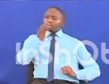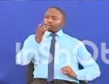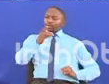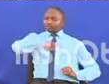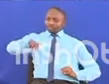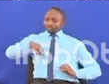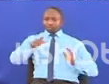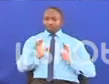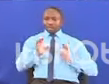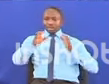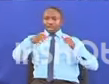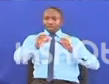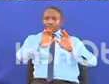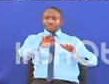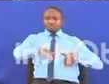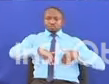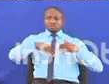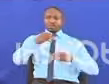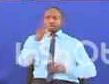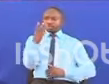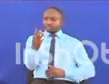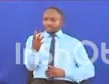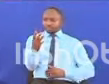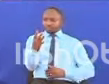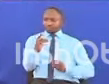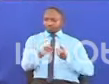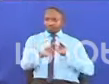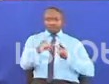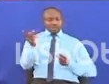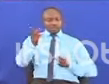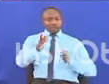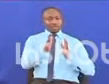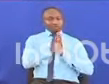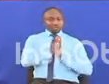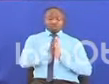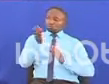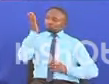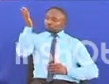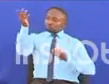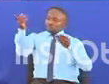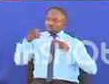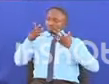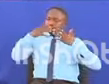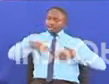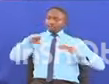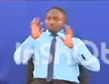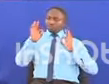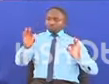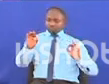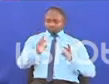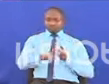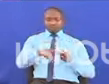za kamati za bunge tatu. Na Mheshimiwa Mwenyekiti, pia nimshukuru Mwenyezi Mungu kwa kunijalia afya na uhai.